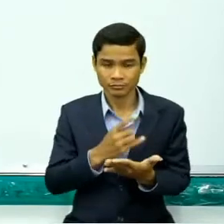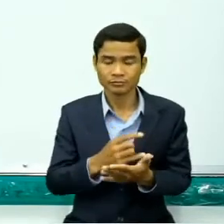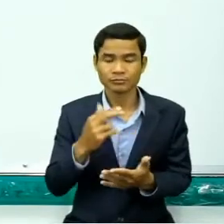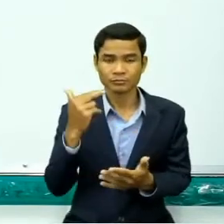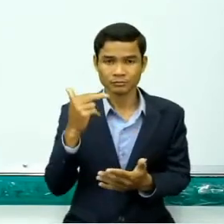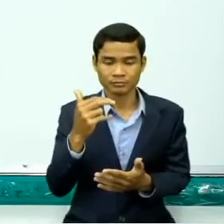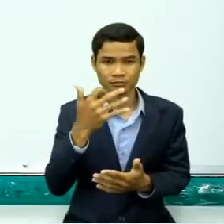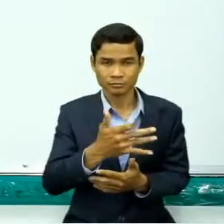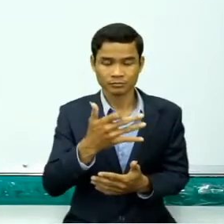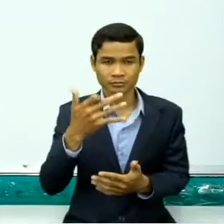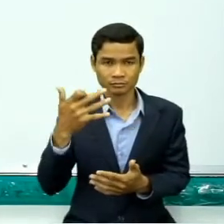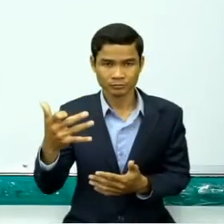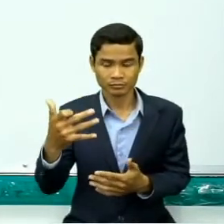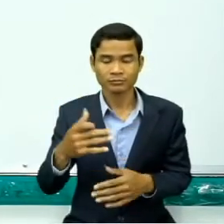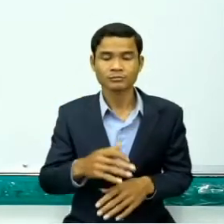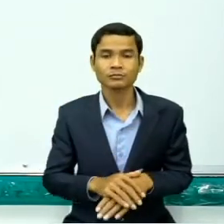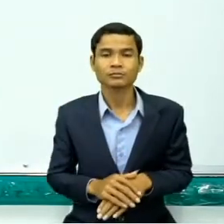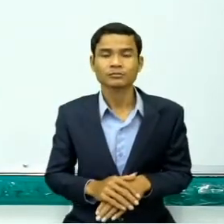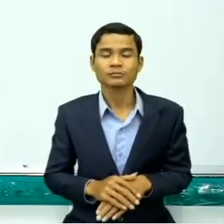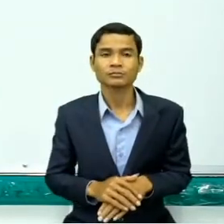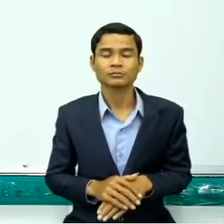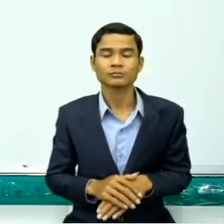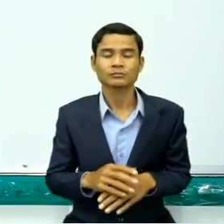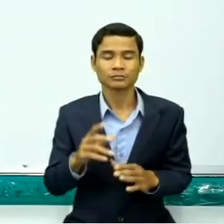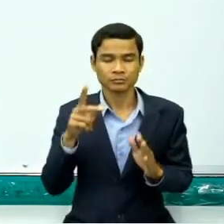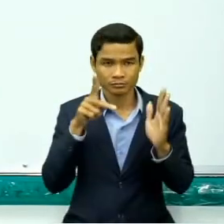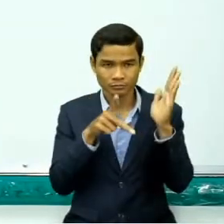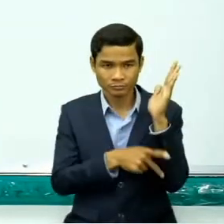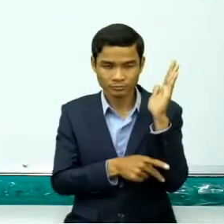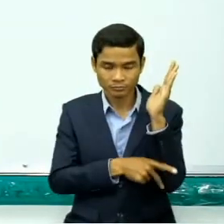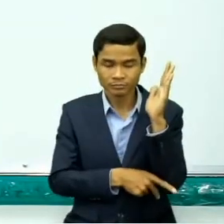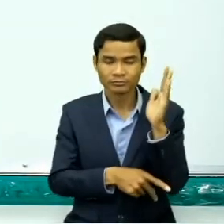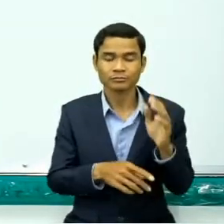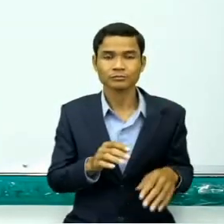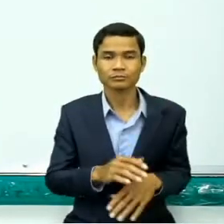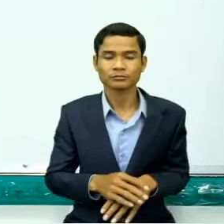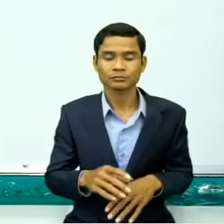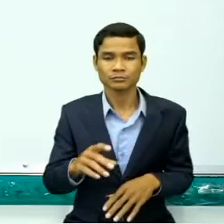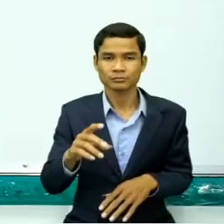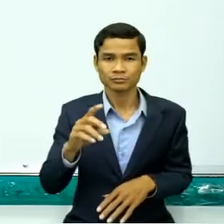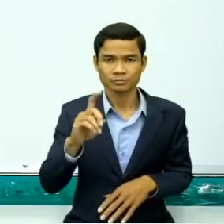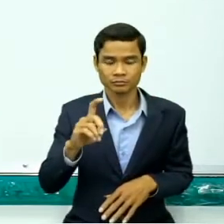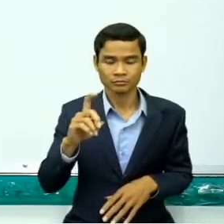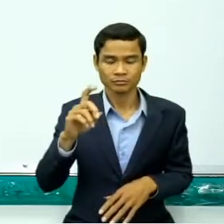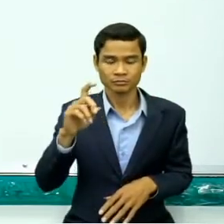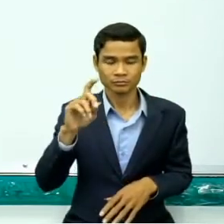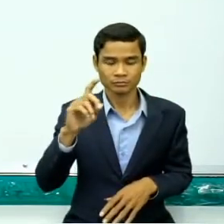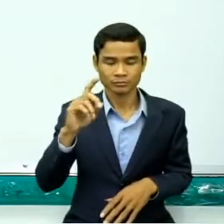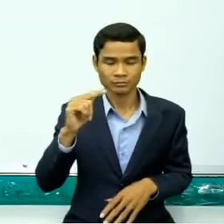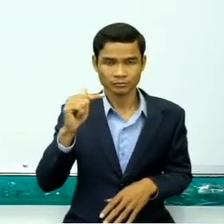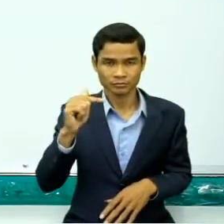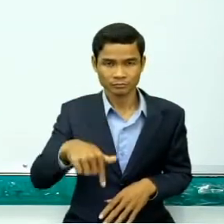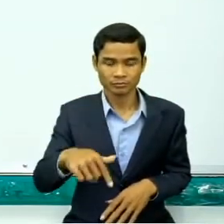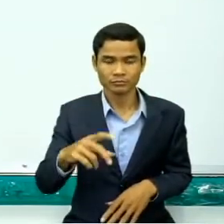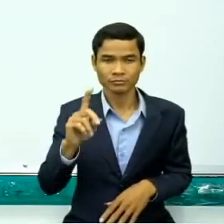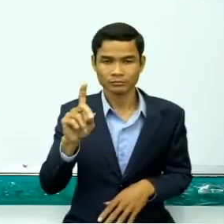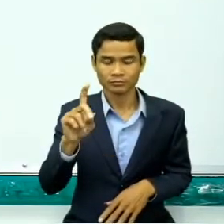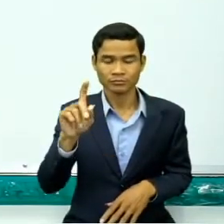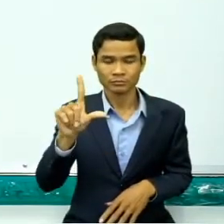tì bạc sập rạm bấy phá nhà chương phá ngỡ phá